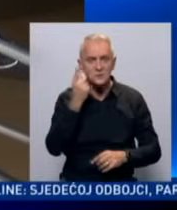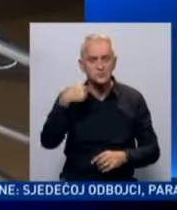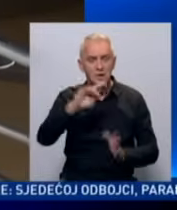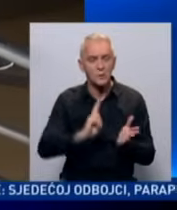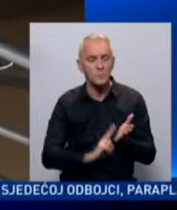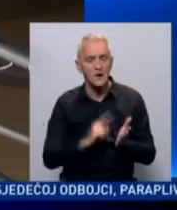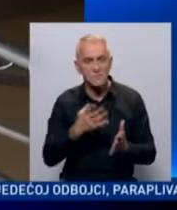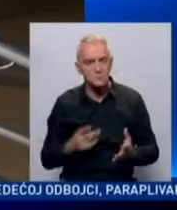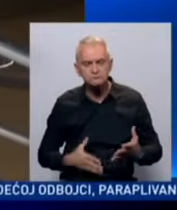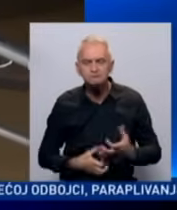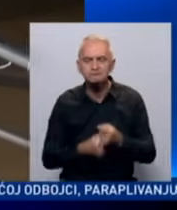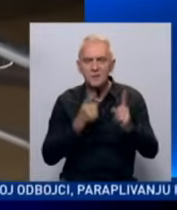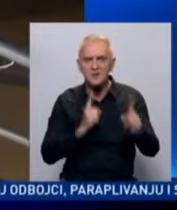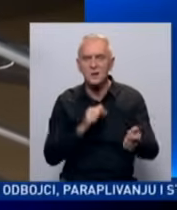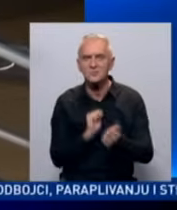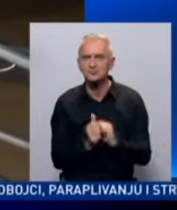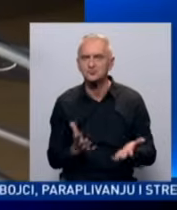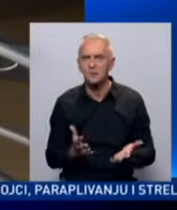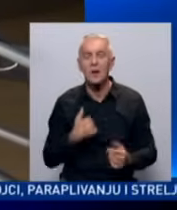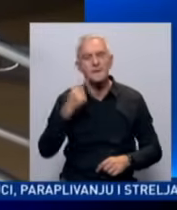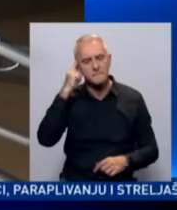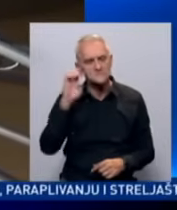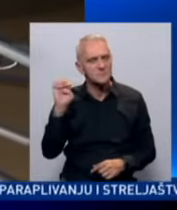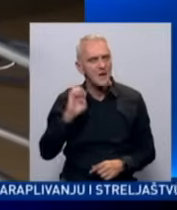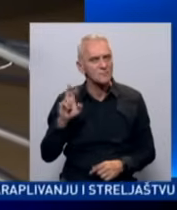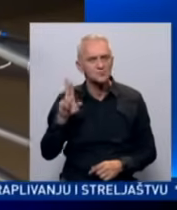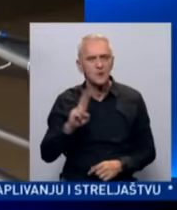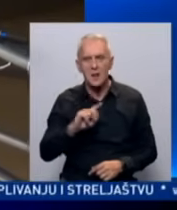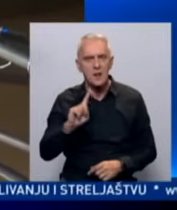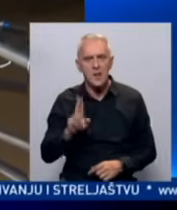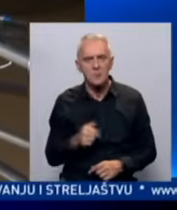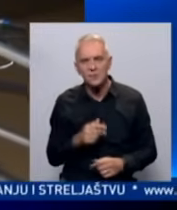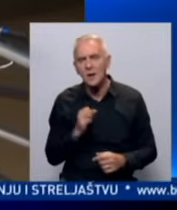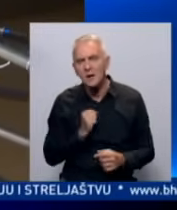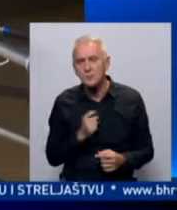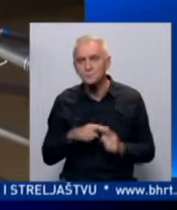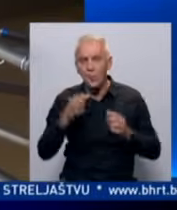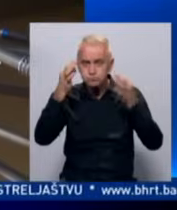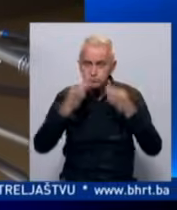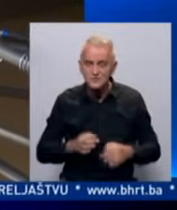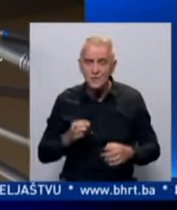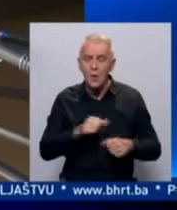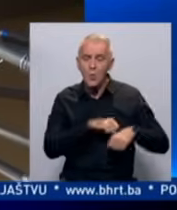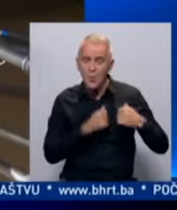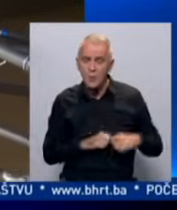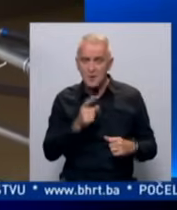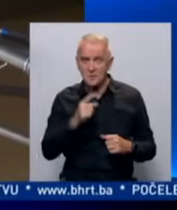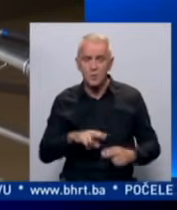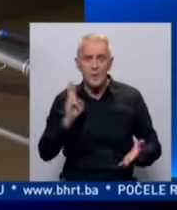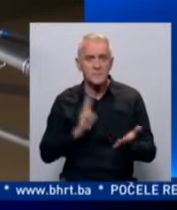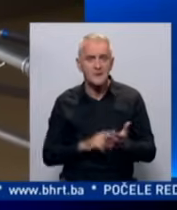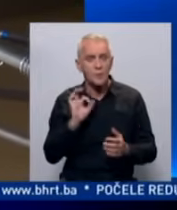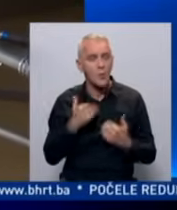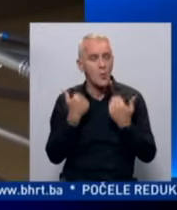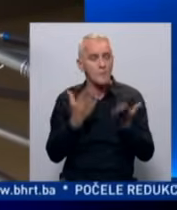te potiču na ratne zločine. I mislim da Evropska unija ne mora imati tabue kako bi se poštivalo humanitarno pravo, a o prijedlogu će